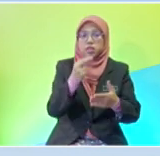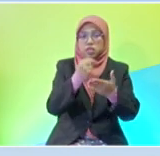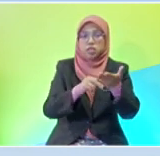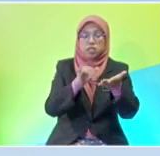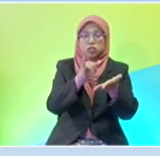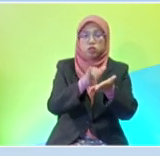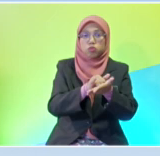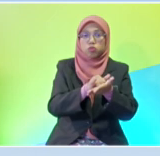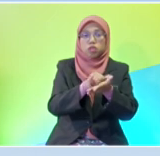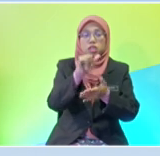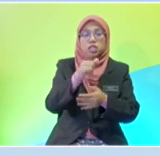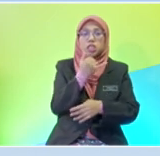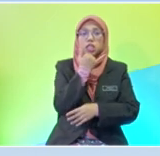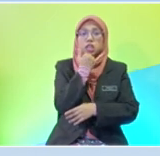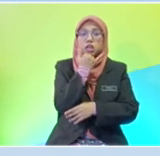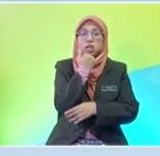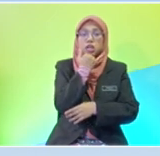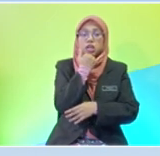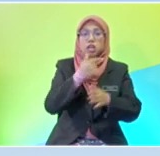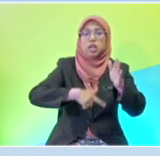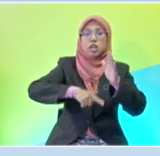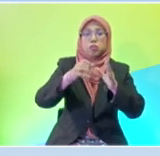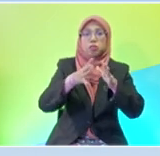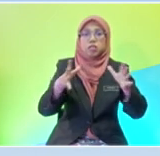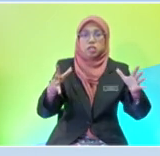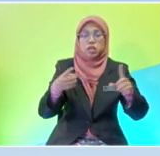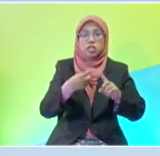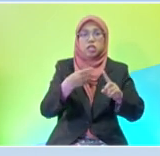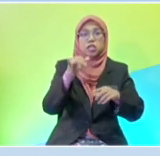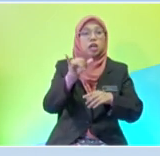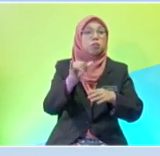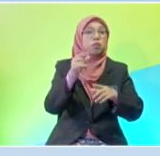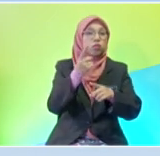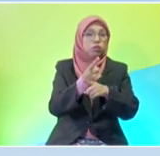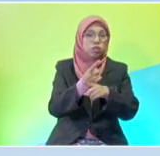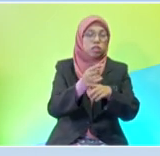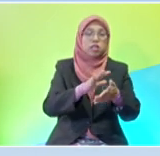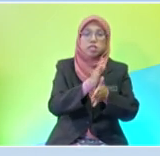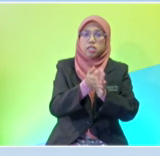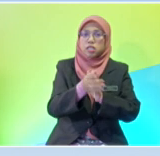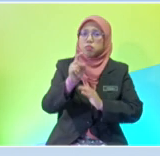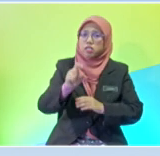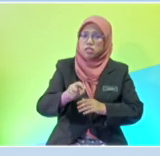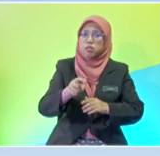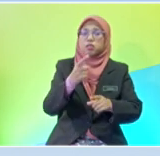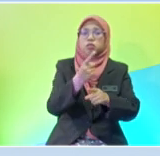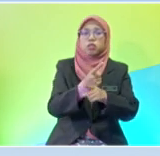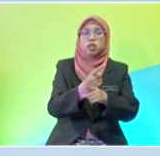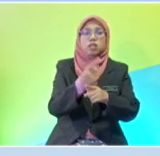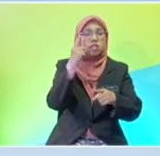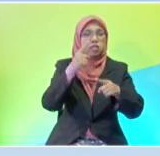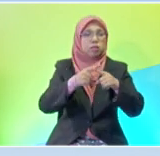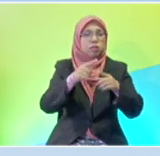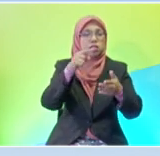yang salah lebih besar daripada yang betul Jadi kita mesti betulkan kesiapan ini dengan